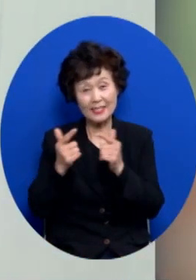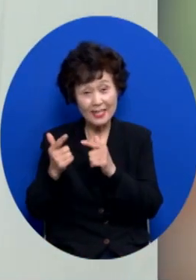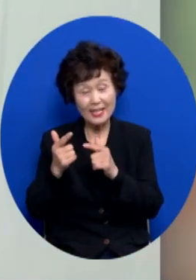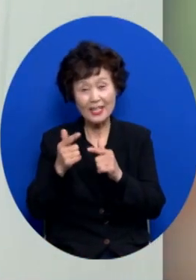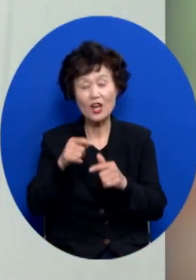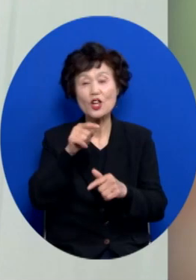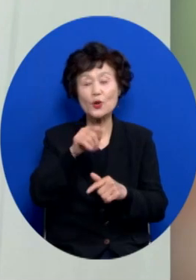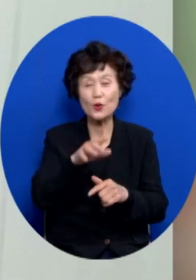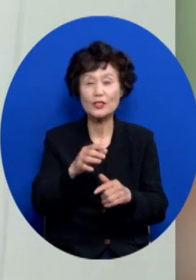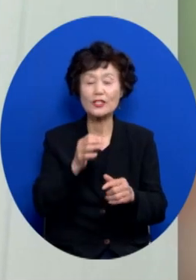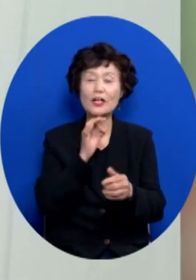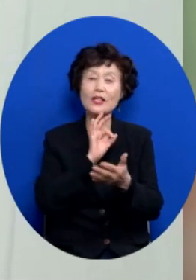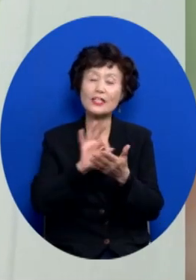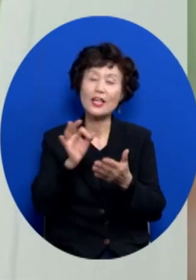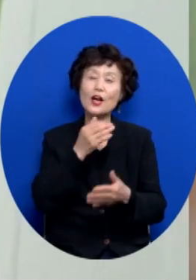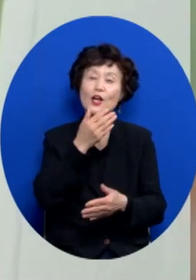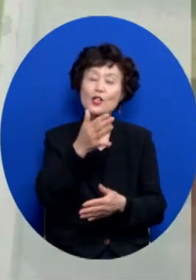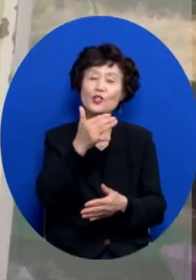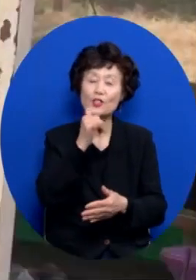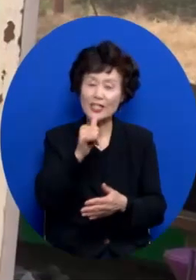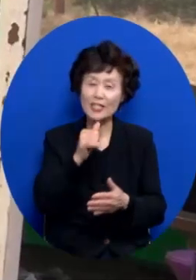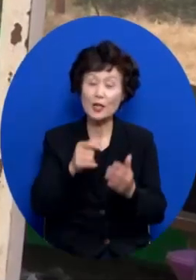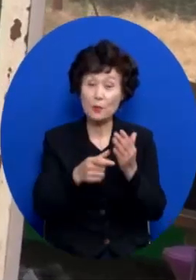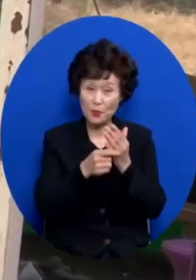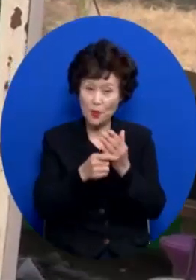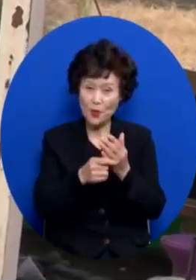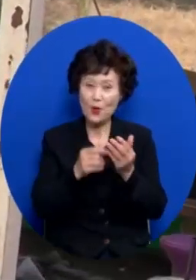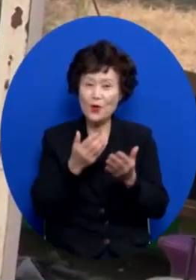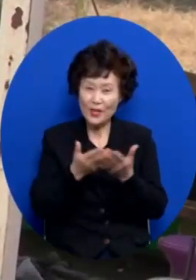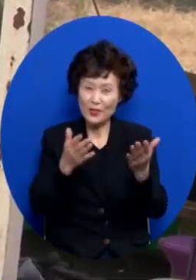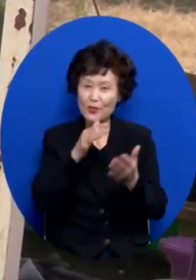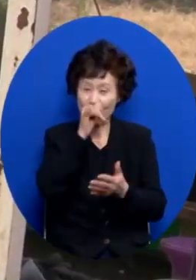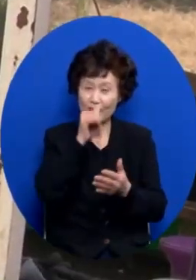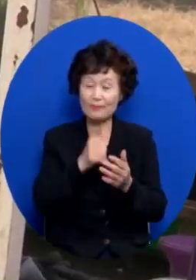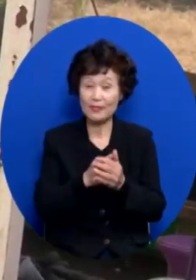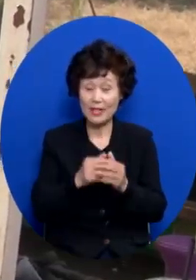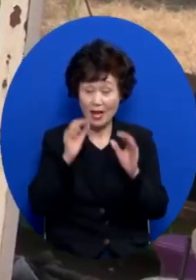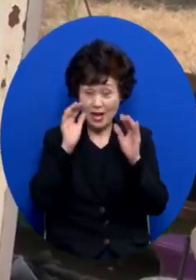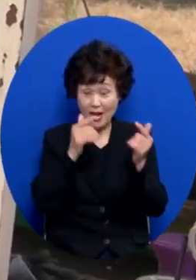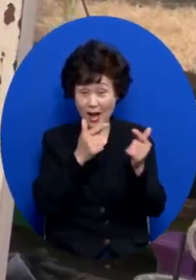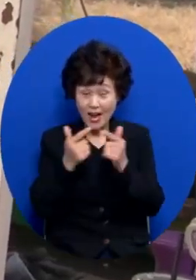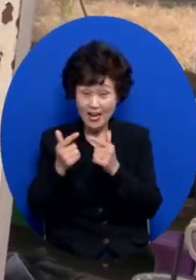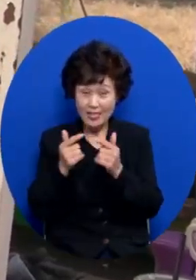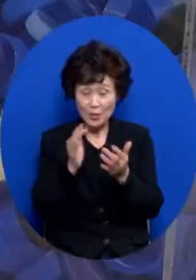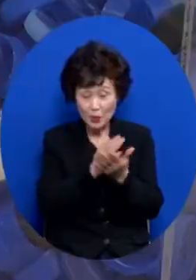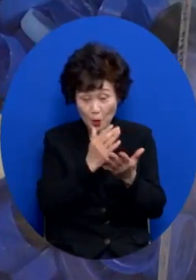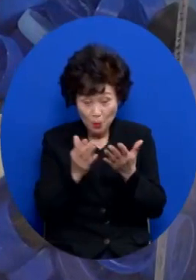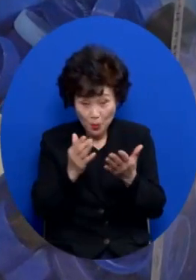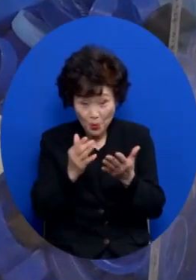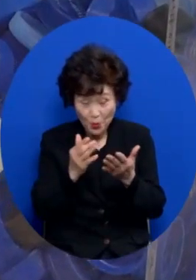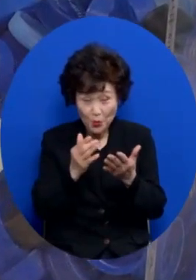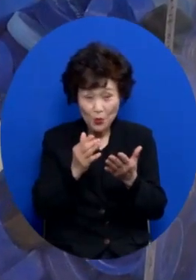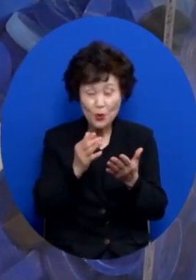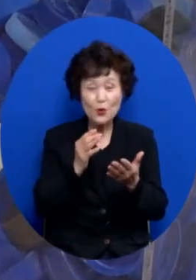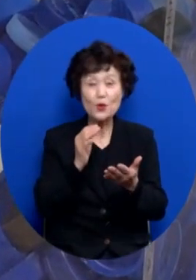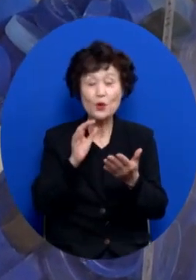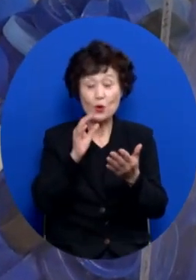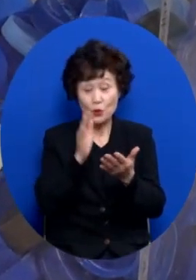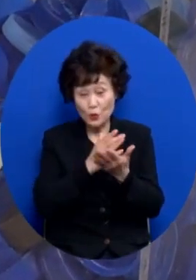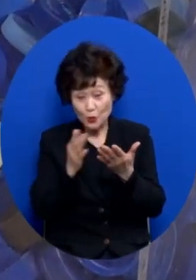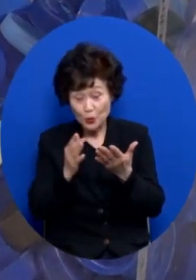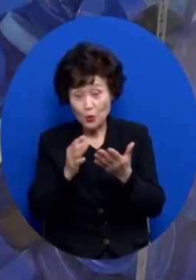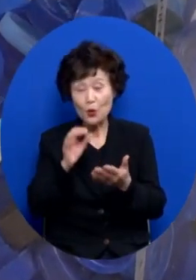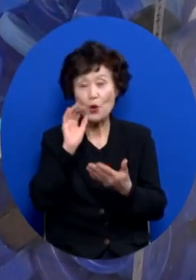플리마켓에서 사용할 수 있는 쿠폰을 나눠줬습니다. 쿠폰은 아이들이 분리수거 후 가져온 플라스틱